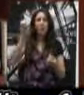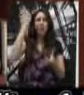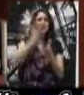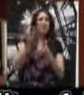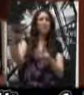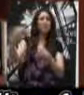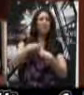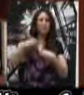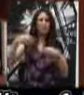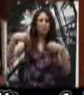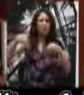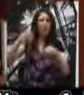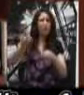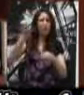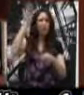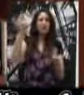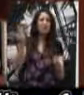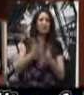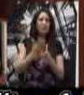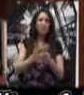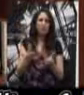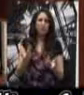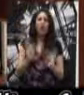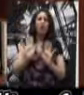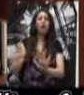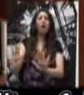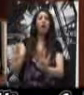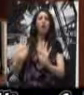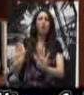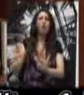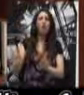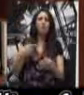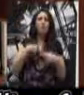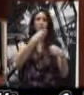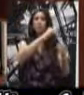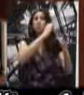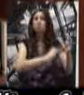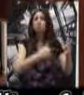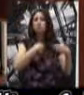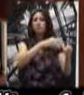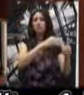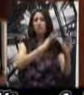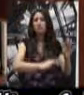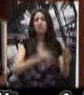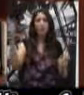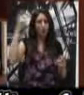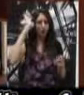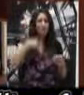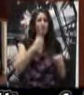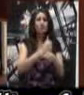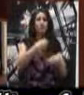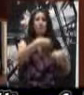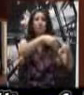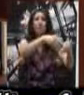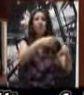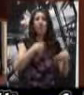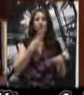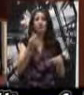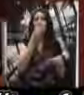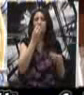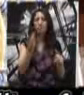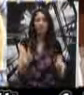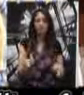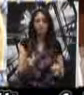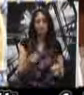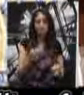لي غاليه قوي، قال لي ما هو كده هو السعر الحاجه كده غاليه، بقول له بس انا ببيعها رخيصه وهو عارف ان انا ببيعها. قال لي هي سعرها